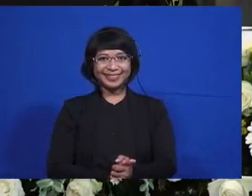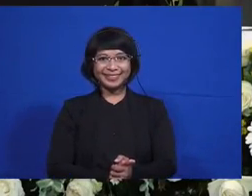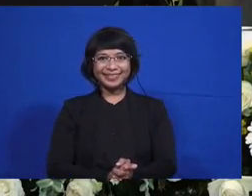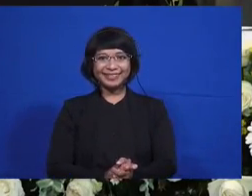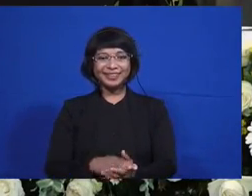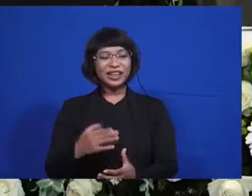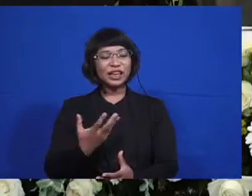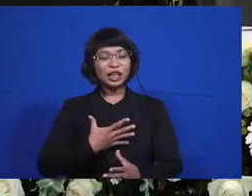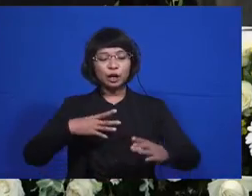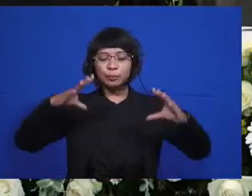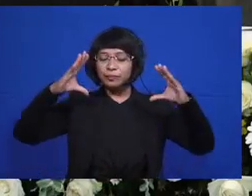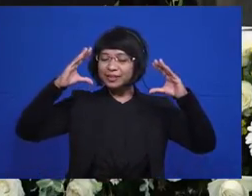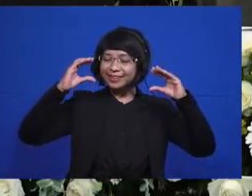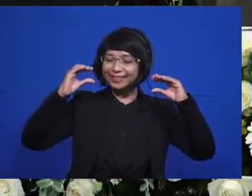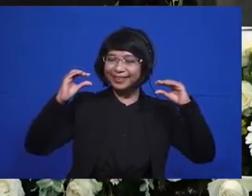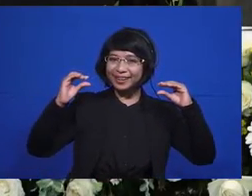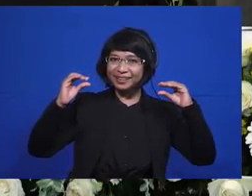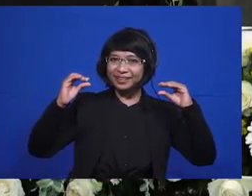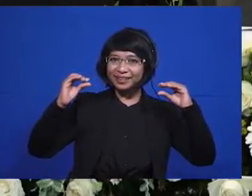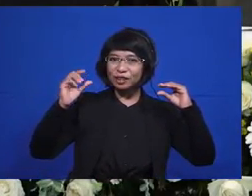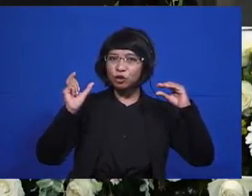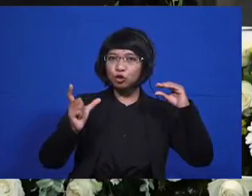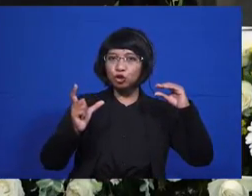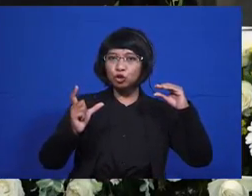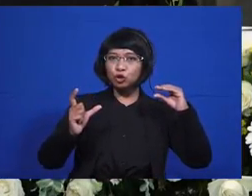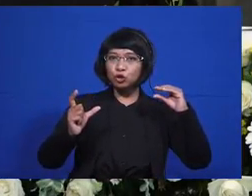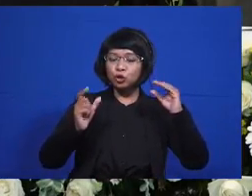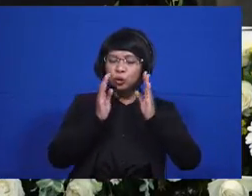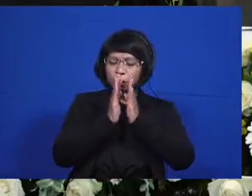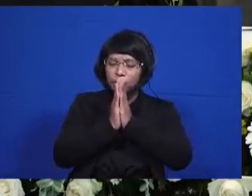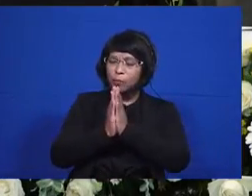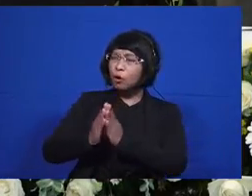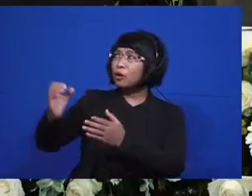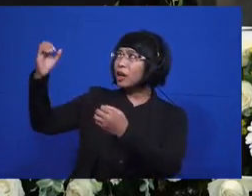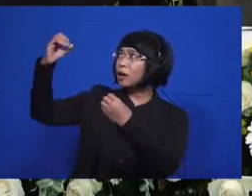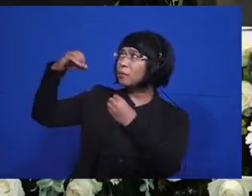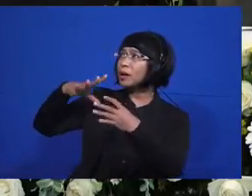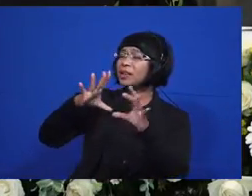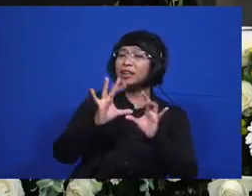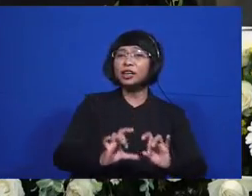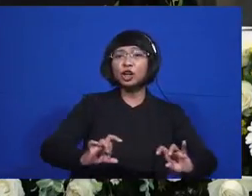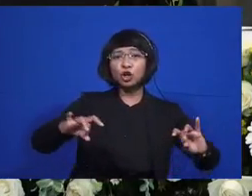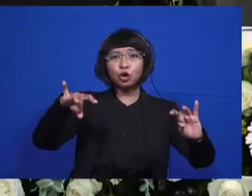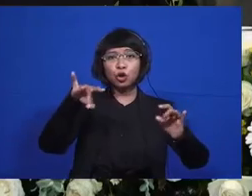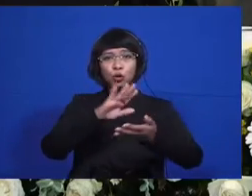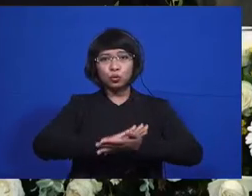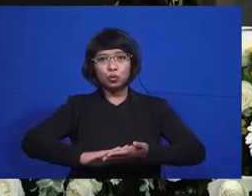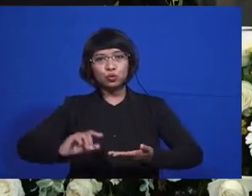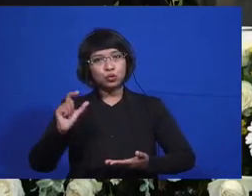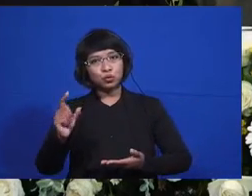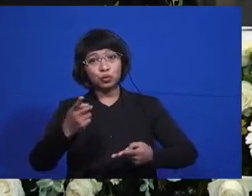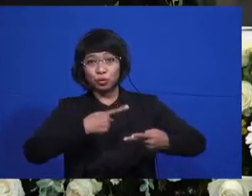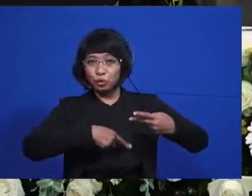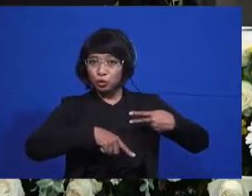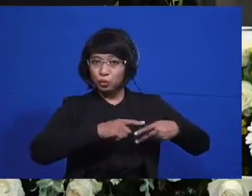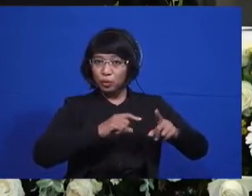Kita berdiam diri sejenak untuk memohon rahmat Roh Kudus bagi keduanya.